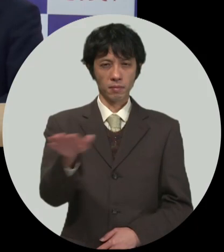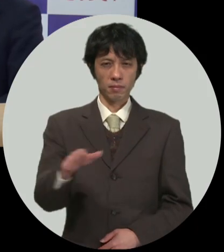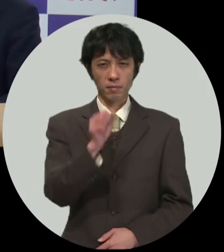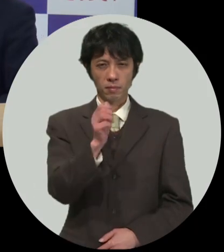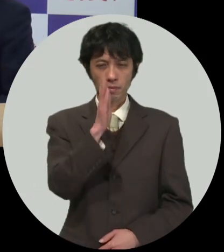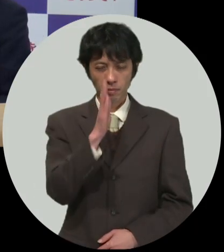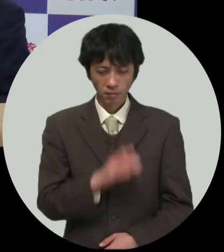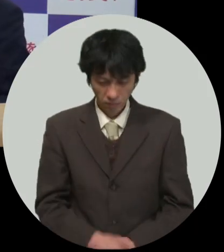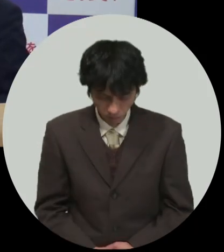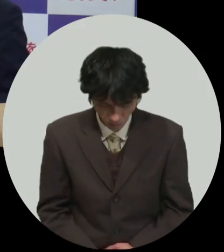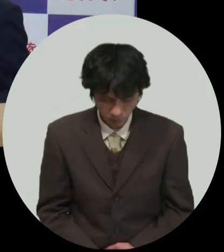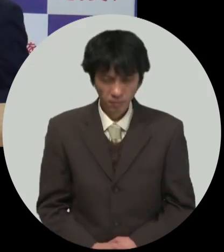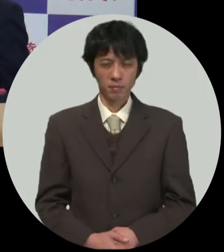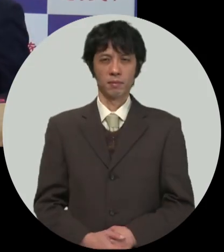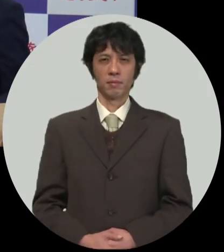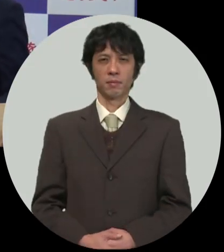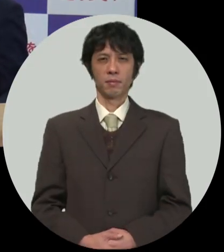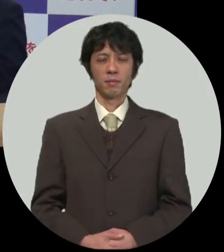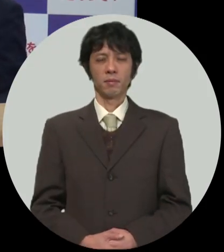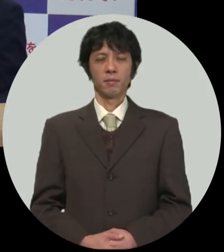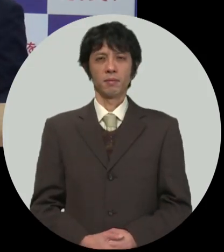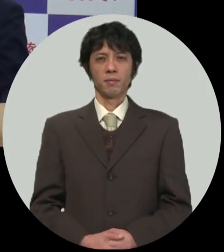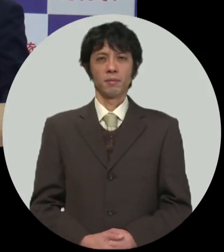で皆さんよろしくお願いいたします。